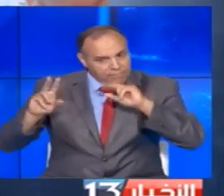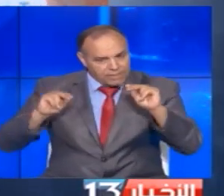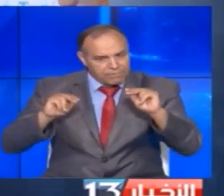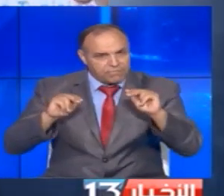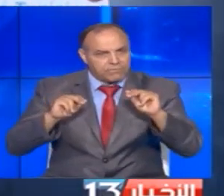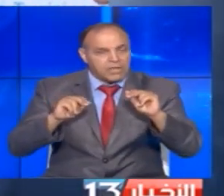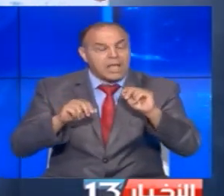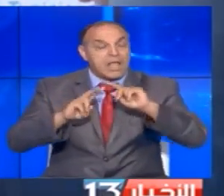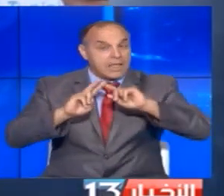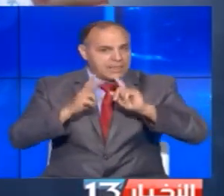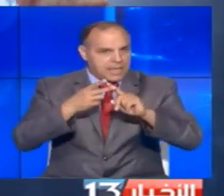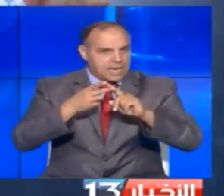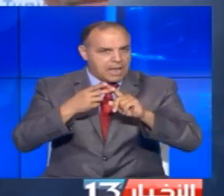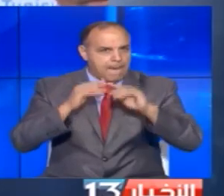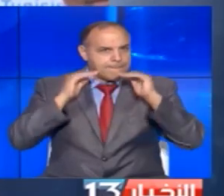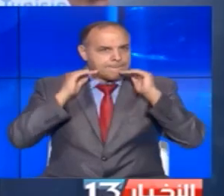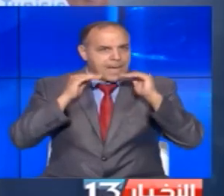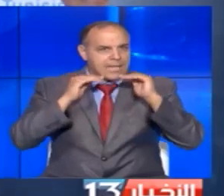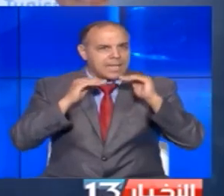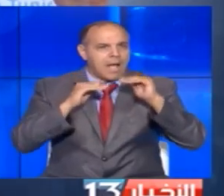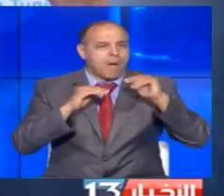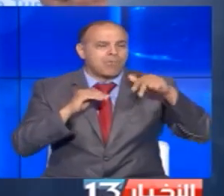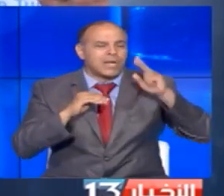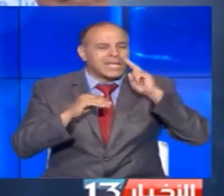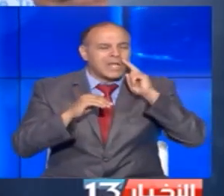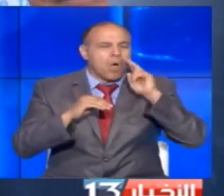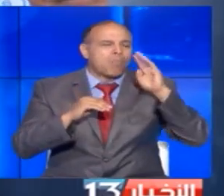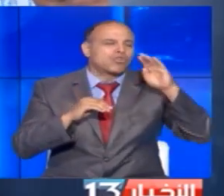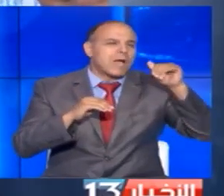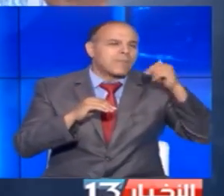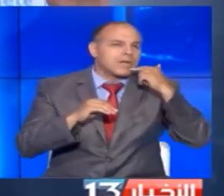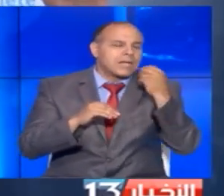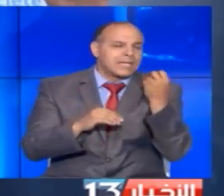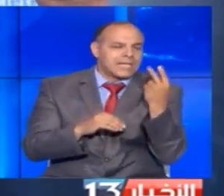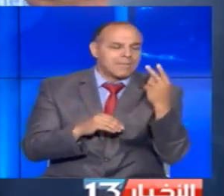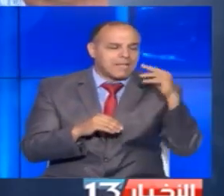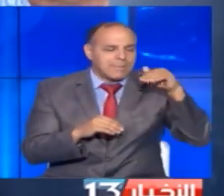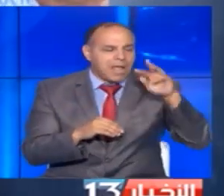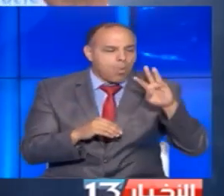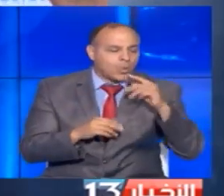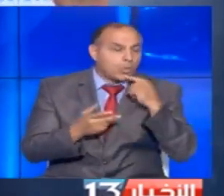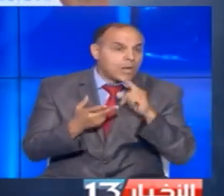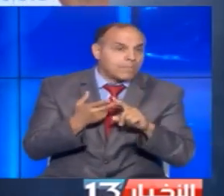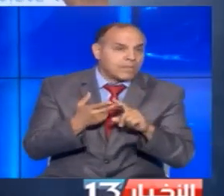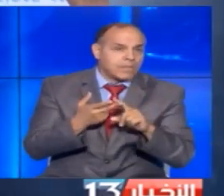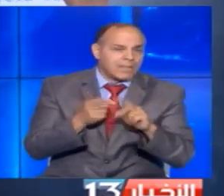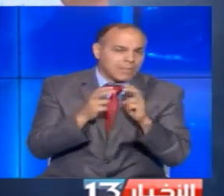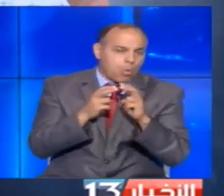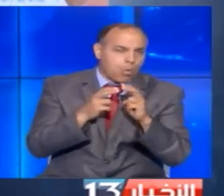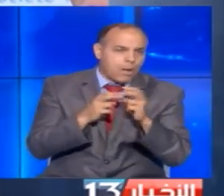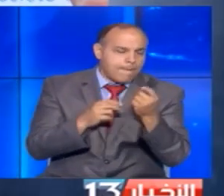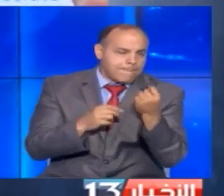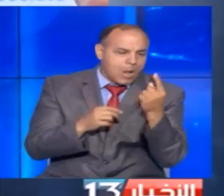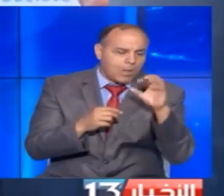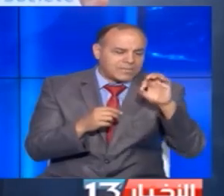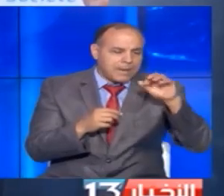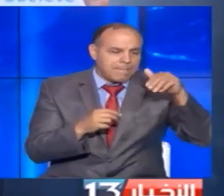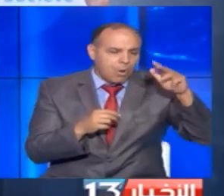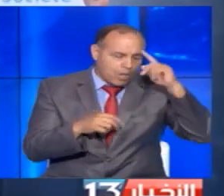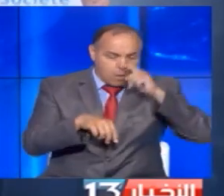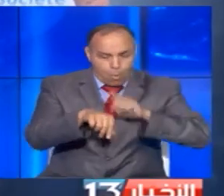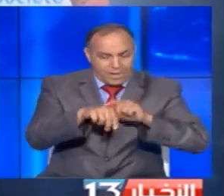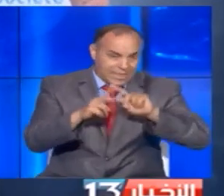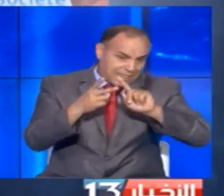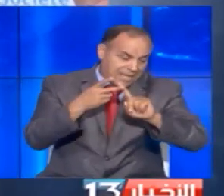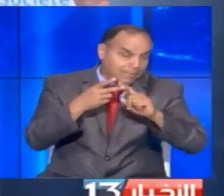المرحله الثانيه من محطه برامجيه برج العامل ثلاثمائه ميغا وات واه ايضا مائه وخمسين ميغا وات المرحله الثانيه